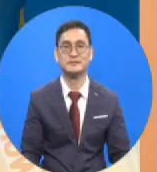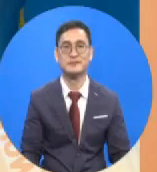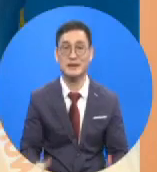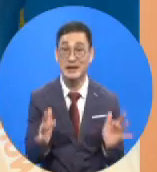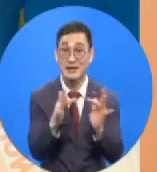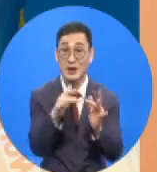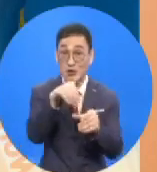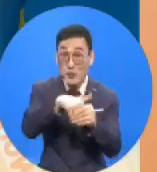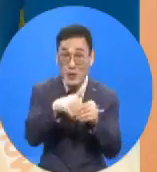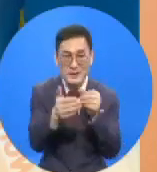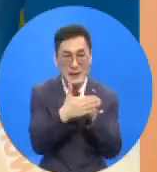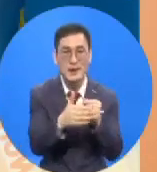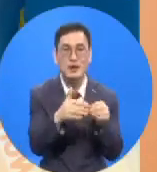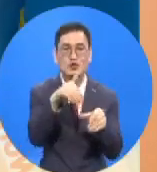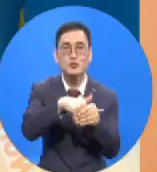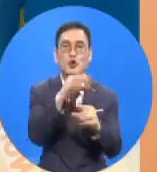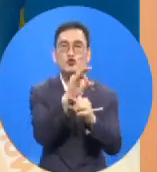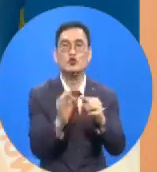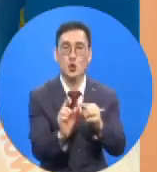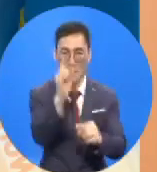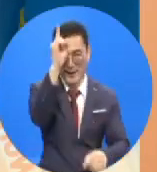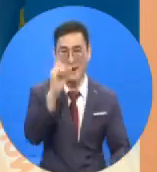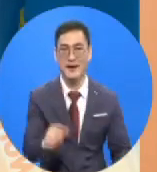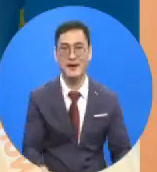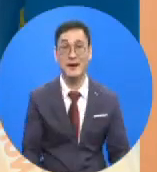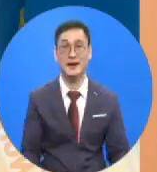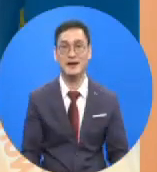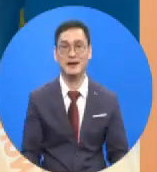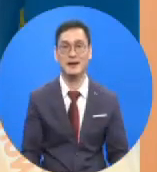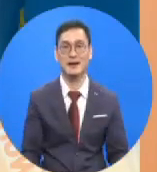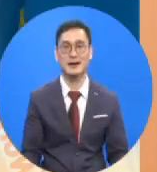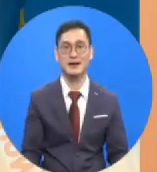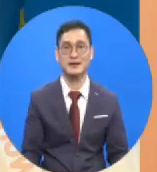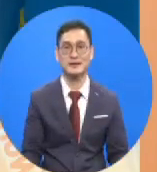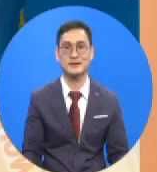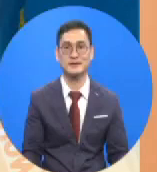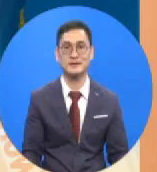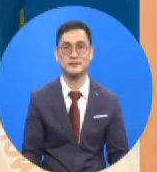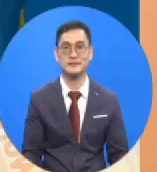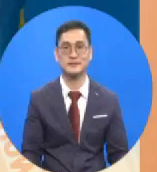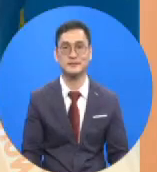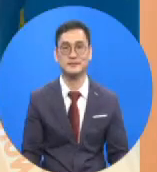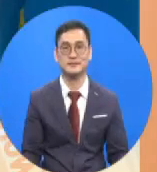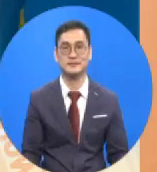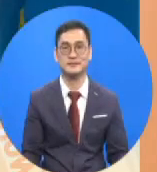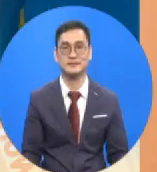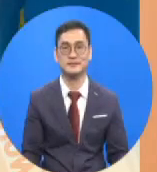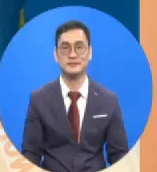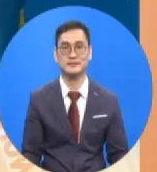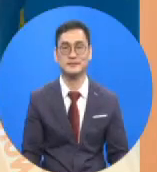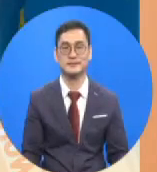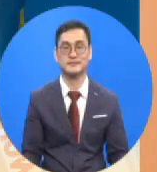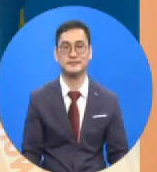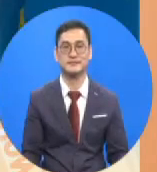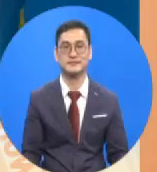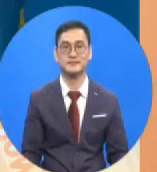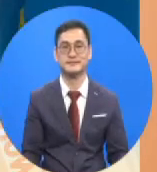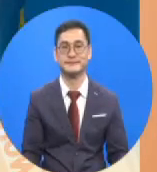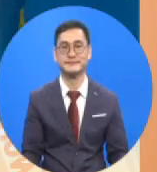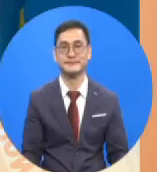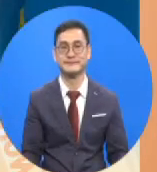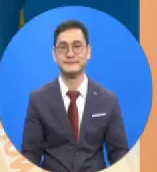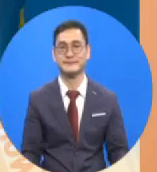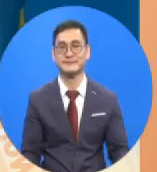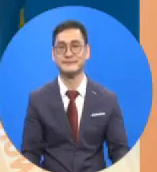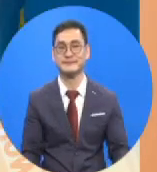그걸 경향도 있어요 4 영어 바로 그냥 거 같이 현재 가자 그냥 더할 수 있으니까 또 요즘은 워낙에 익숙하다 보니 그렇네요 네 그렇습니다 이게